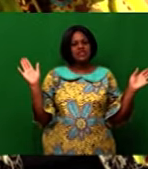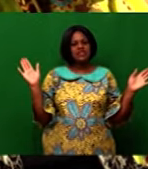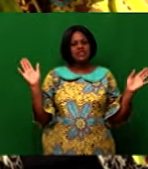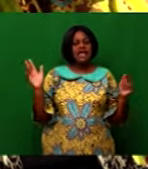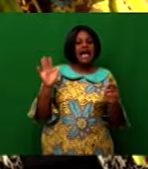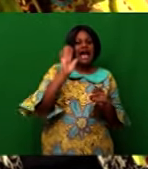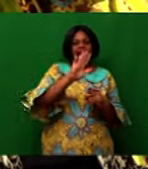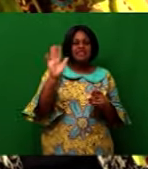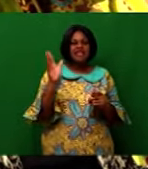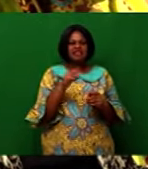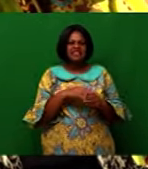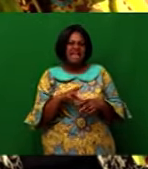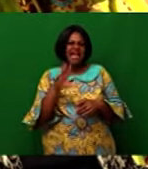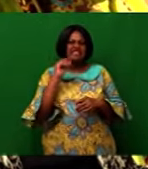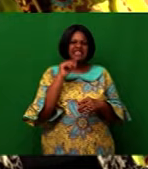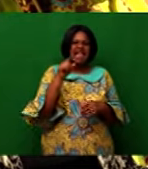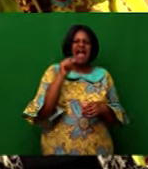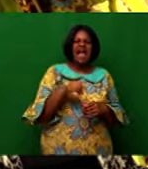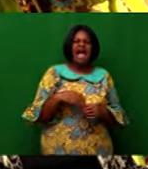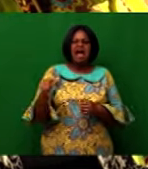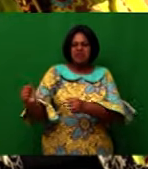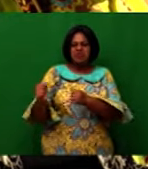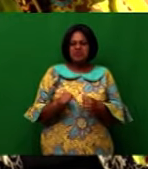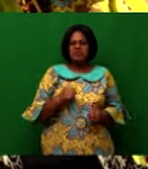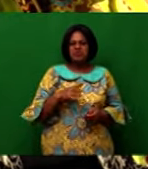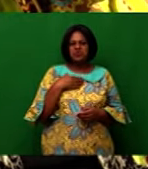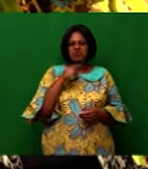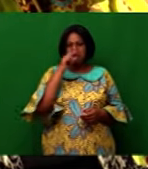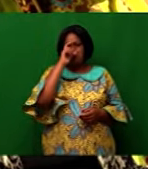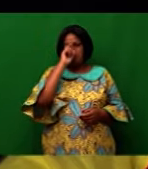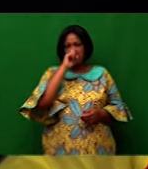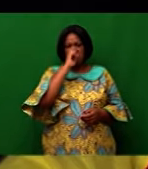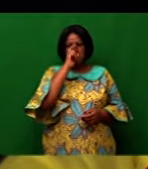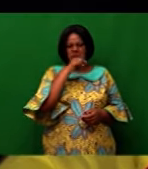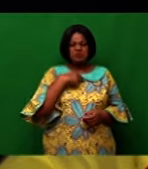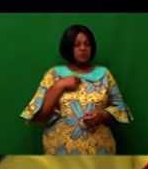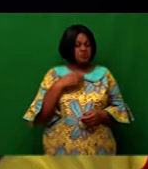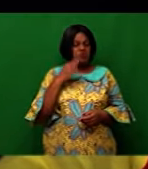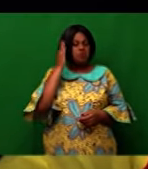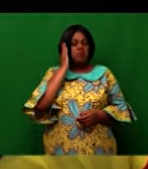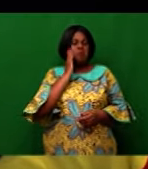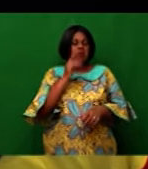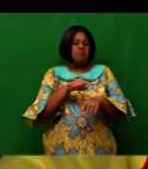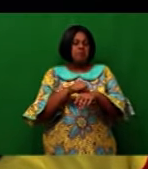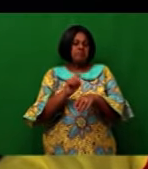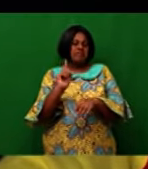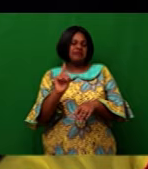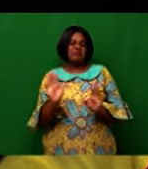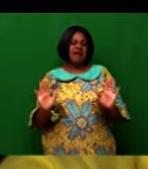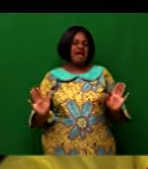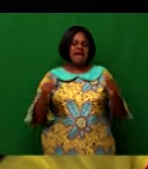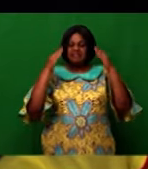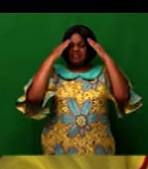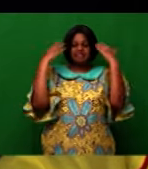vanoda kucriticize vachiti iyi yakauya nevarungu isu sevanhu vatema hatiziyi mashoko maka akanaka ari kutaurwa